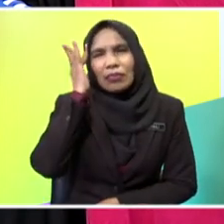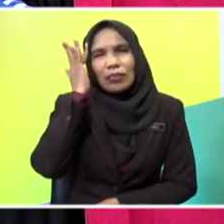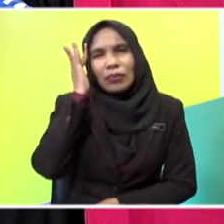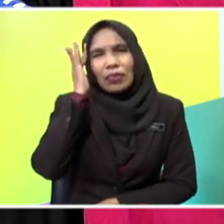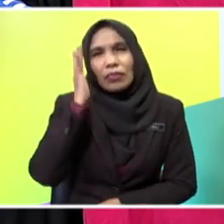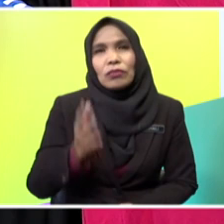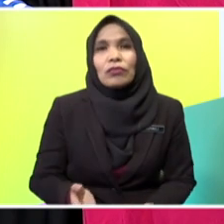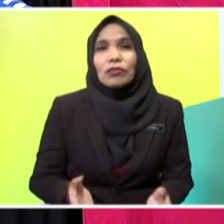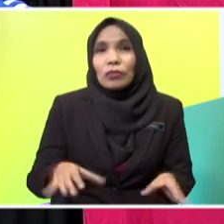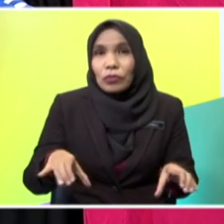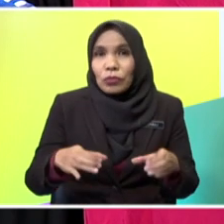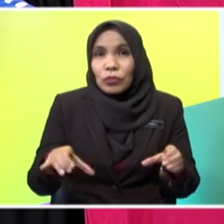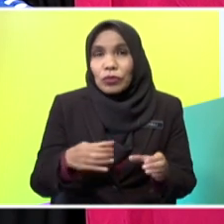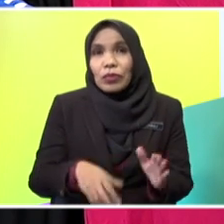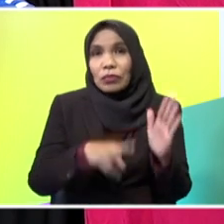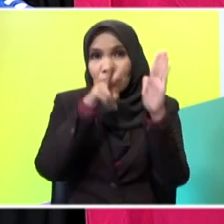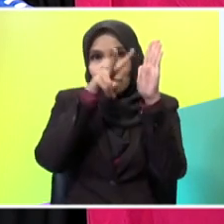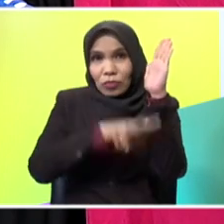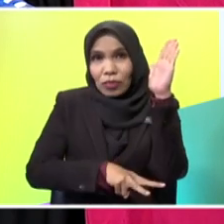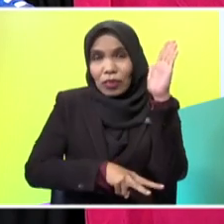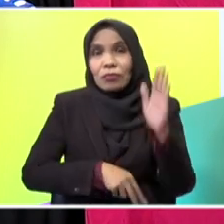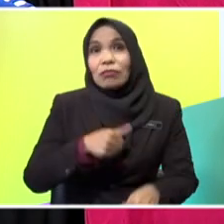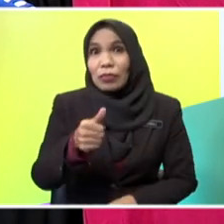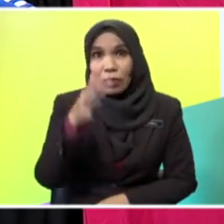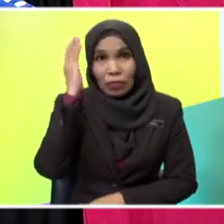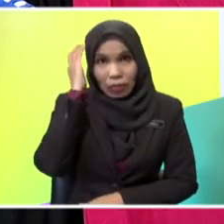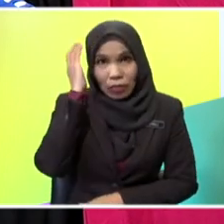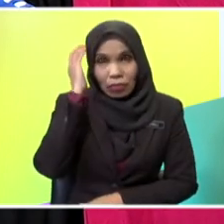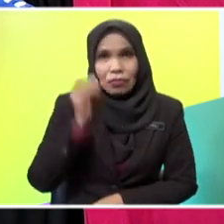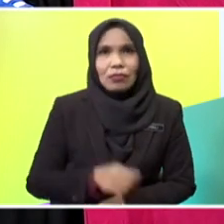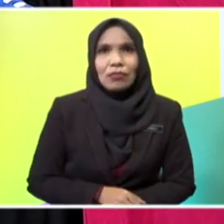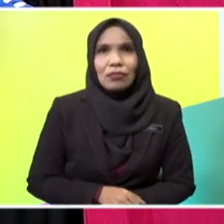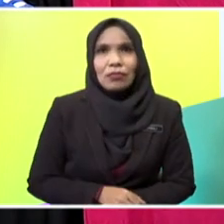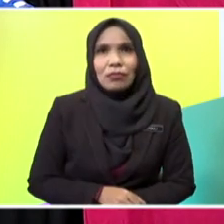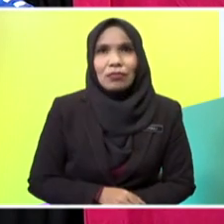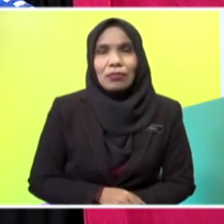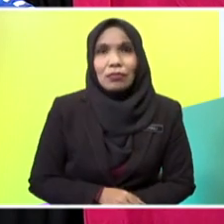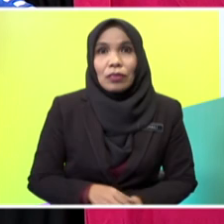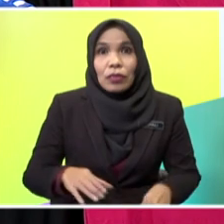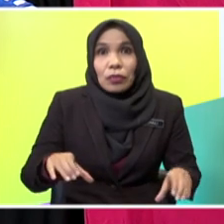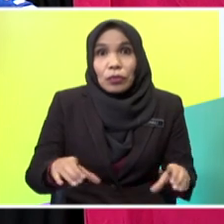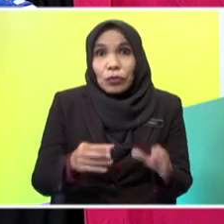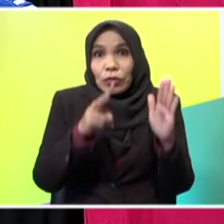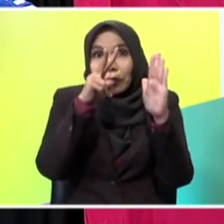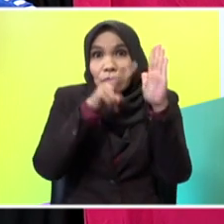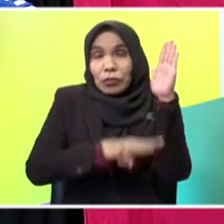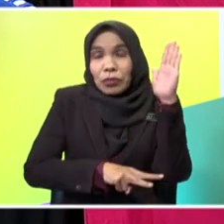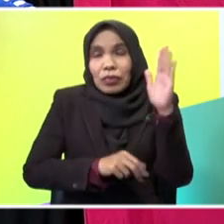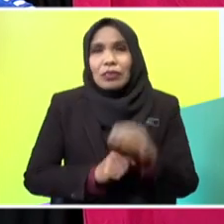pola. Awak tahukah, Aminah? Hah? Nak buat pola?